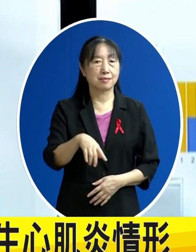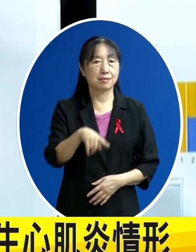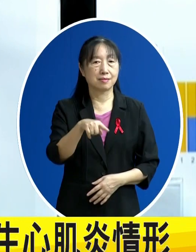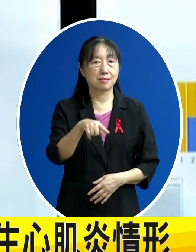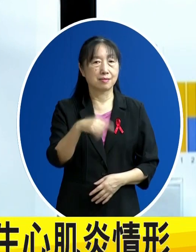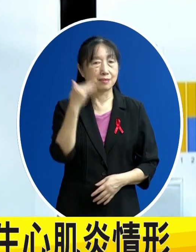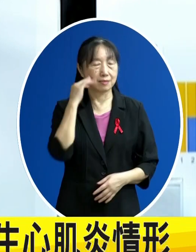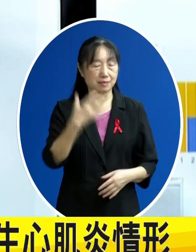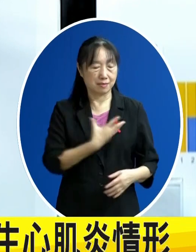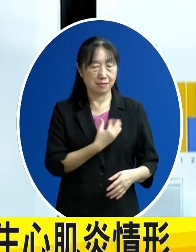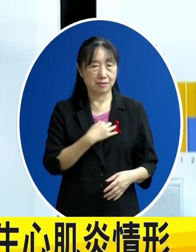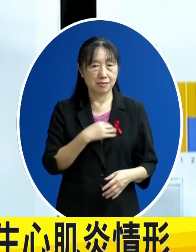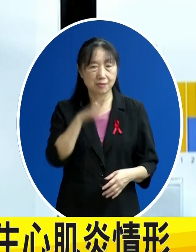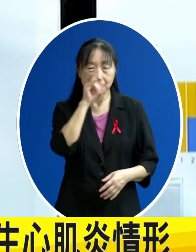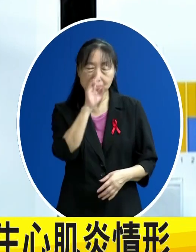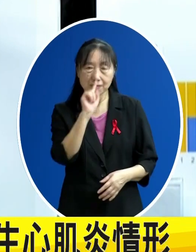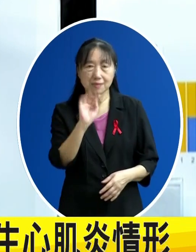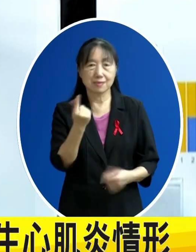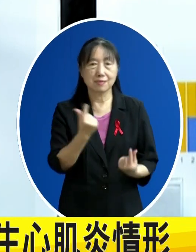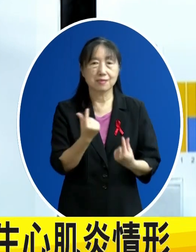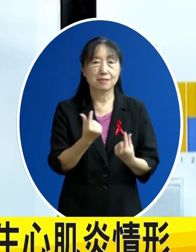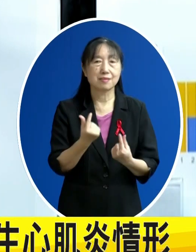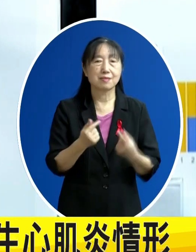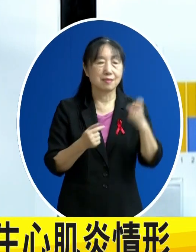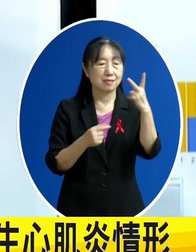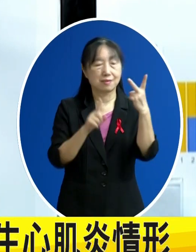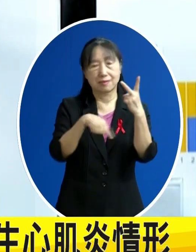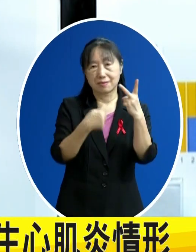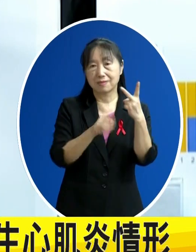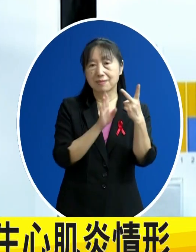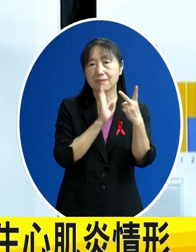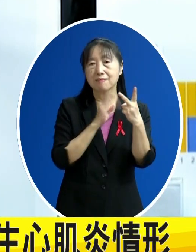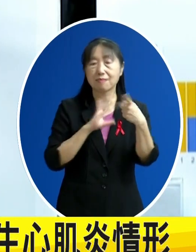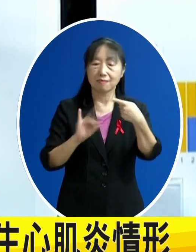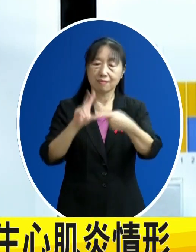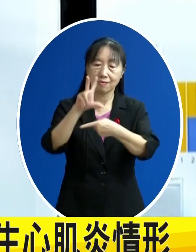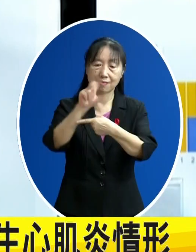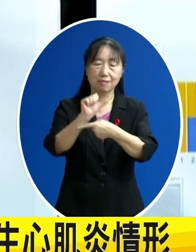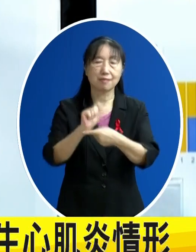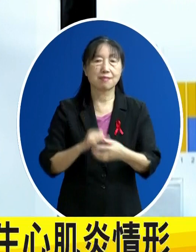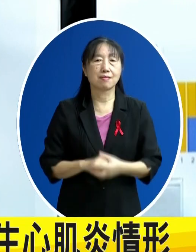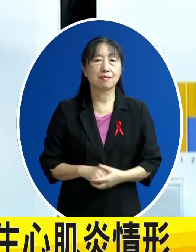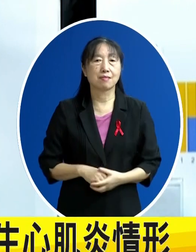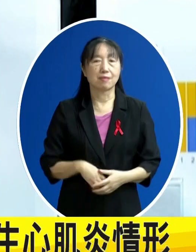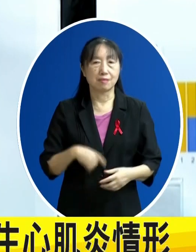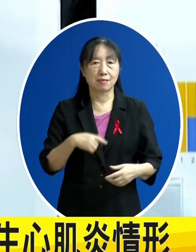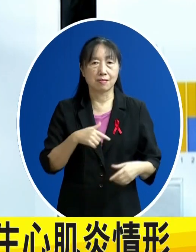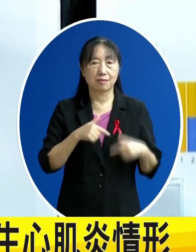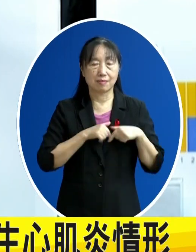常的，就是有增高的情形，大概有12位，就是75%。那